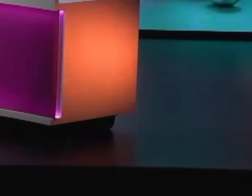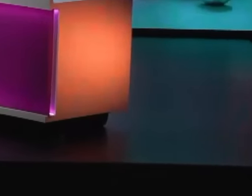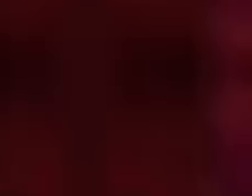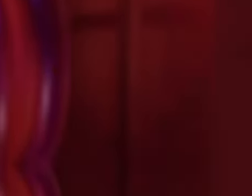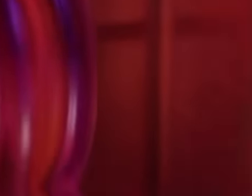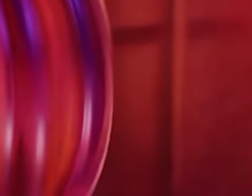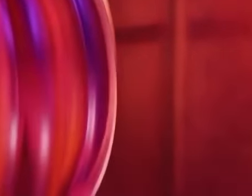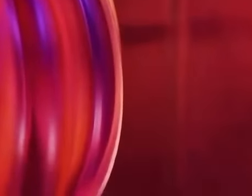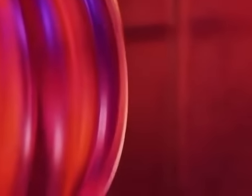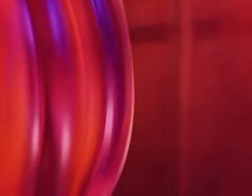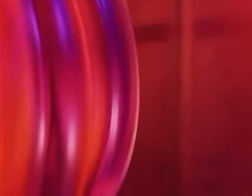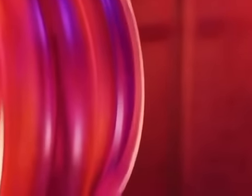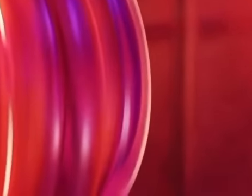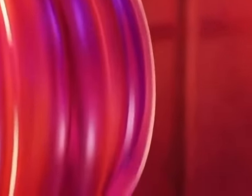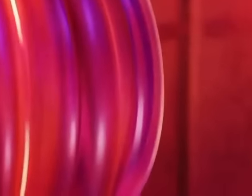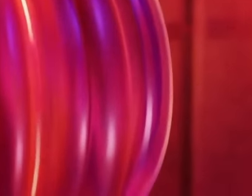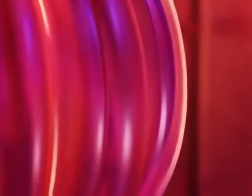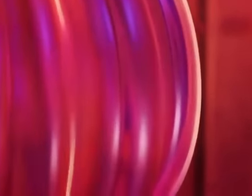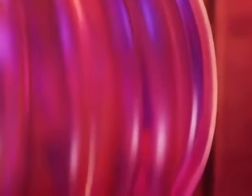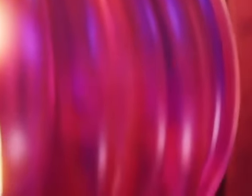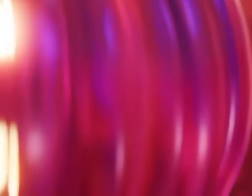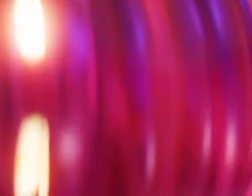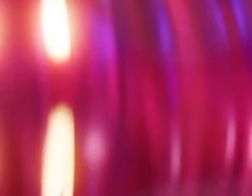ini. Waj'alhu lana